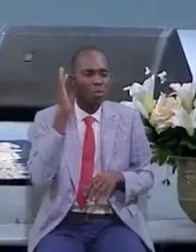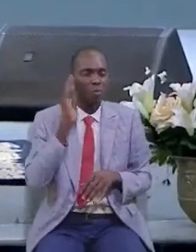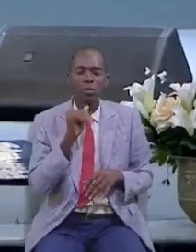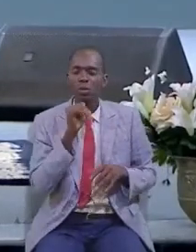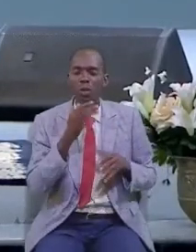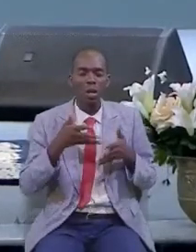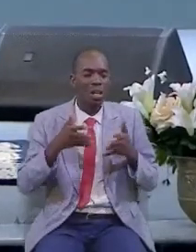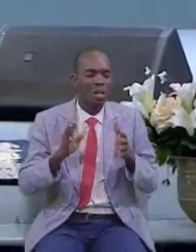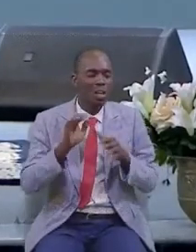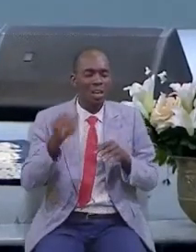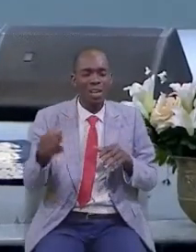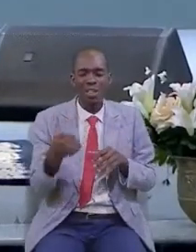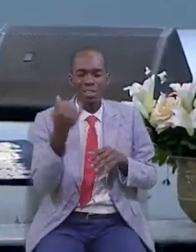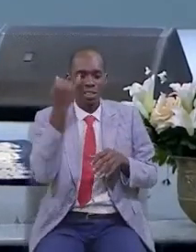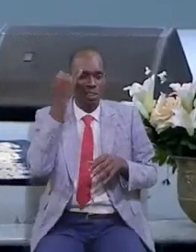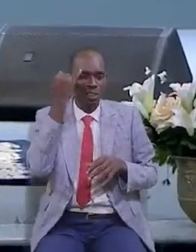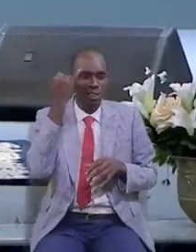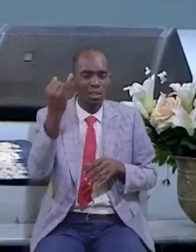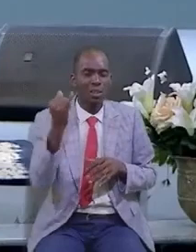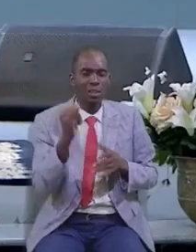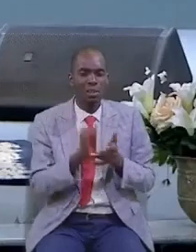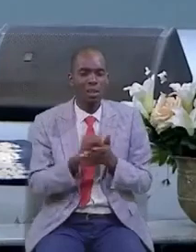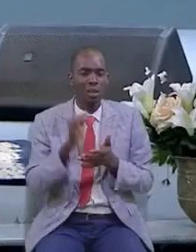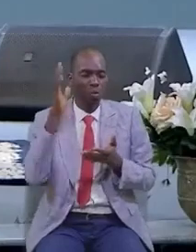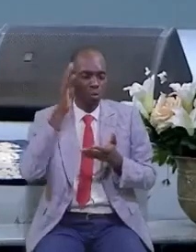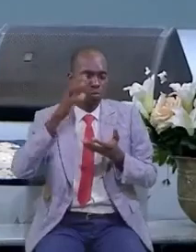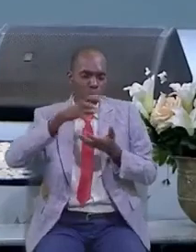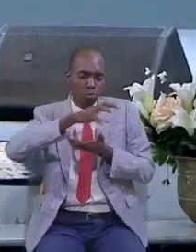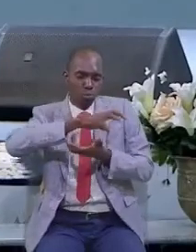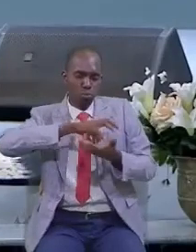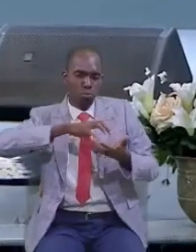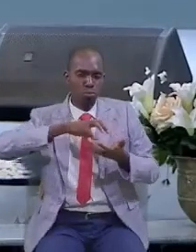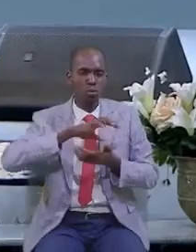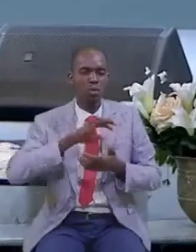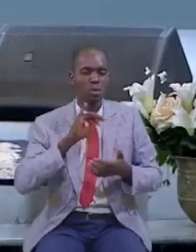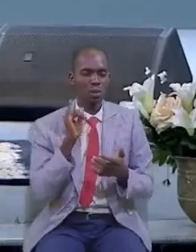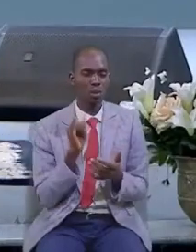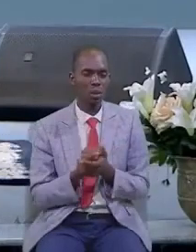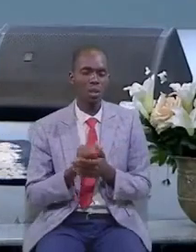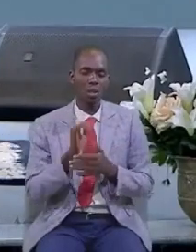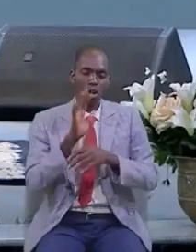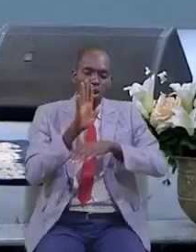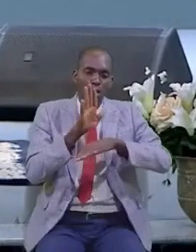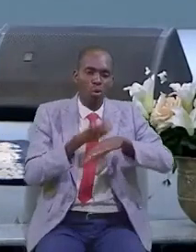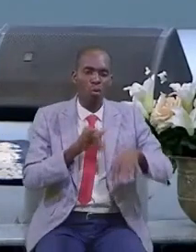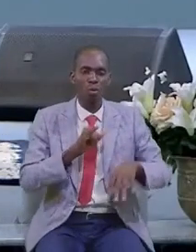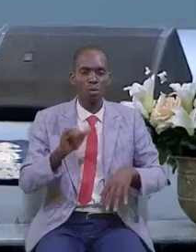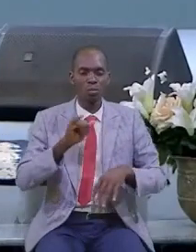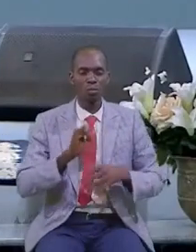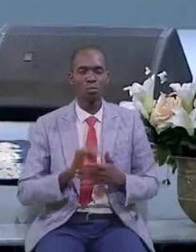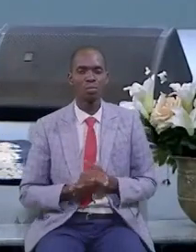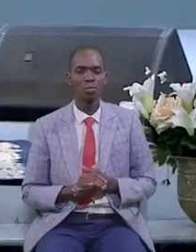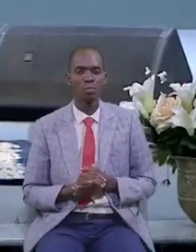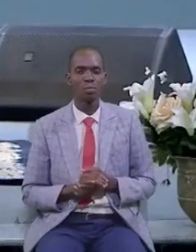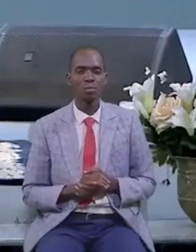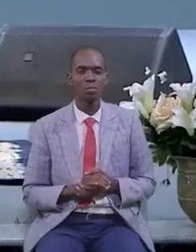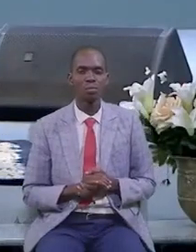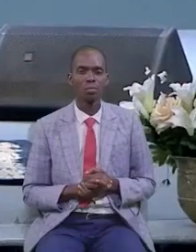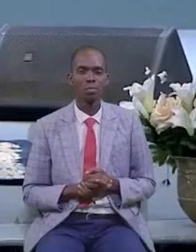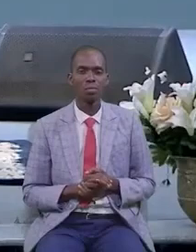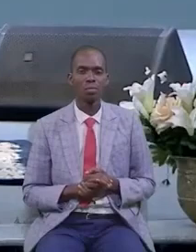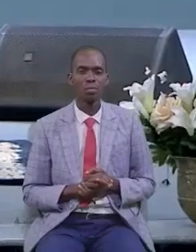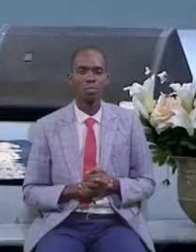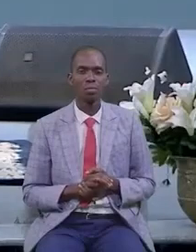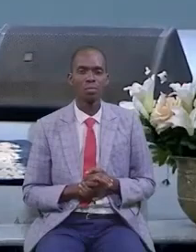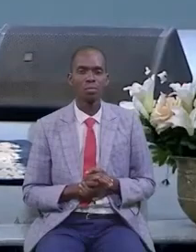idea that will muddle up that call. దేవుని పిలుపును సమూలాగ్రం మార్చివేసే ఎట్టి ఆలోచనను కూడా